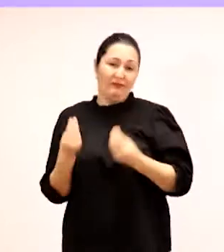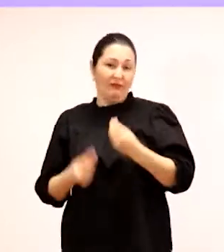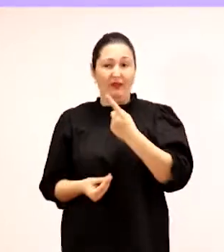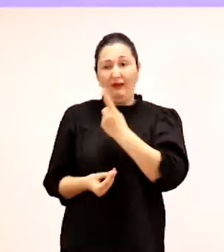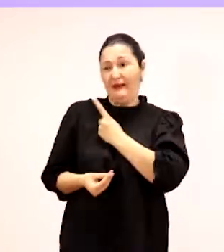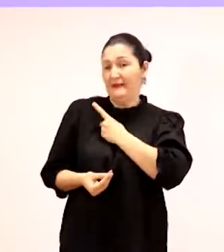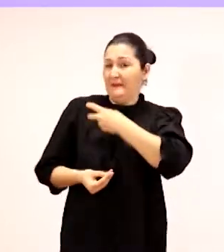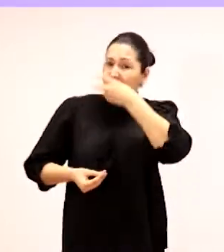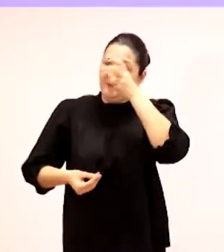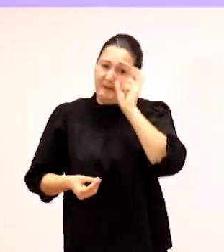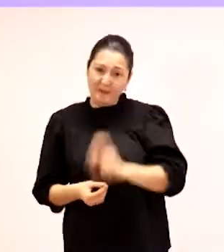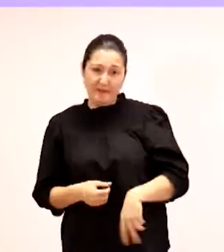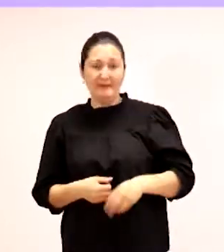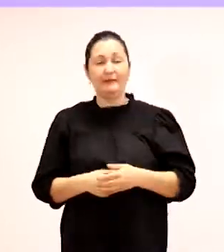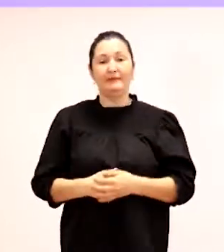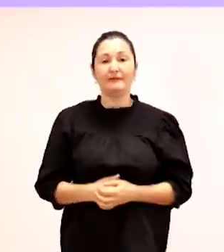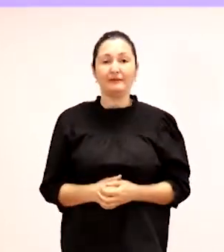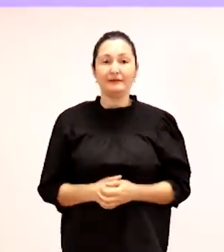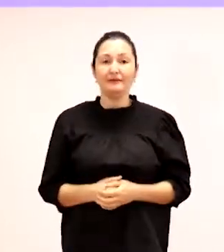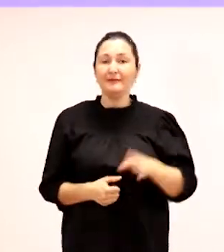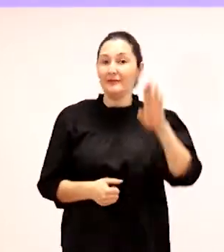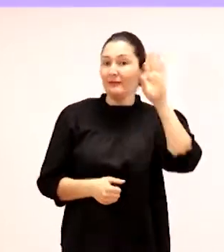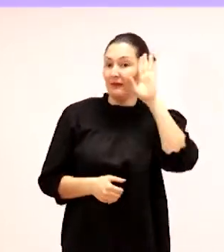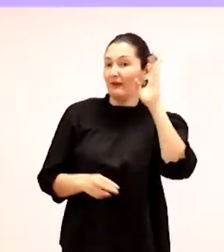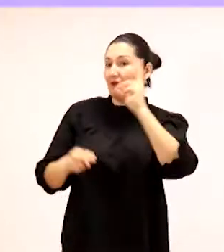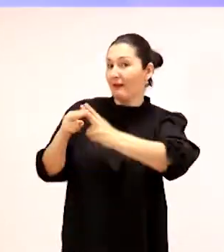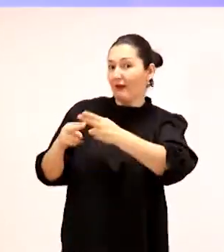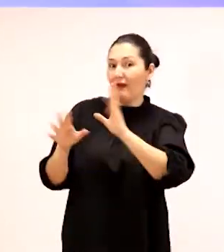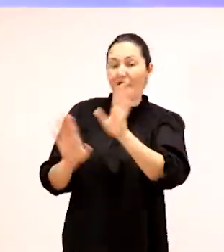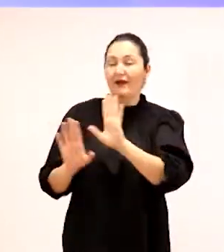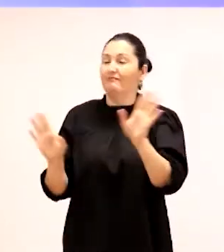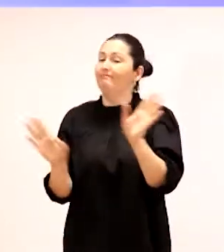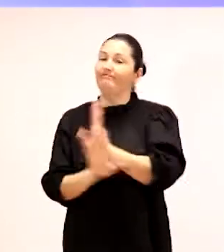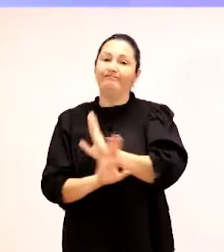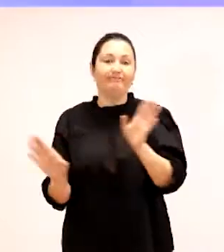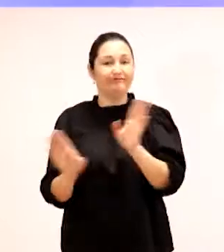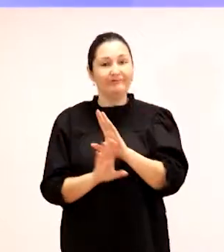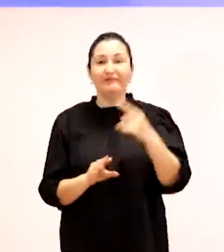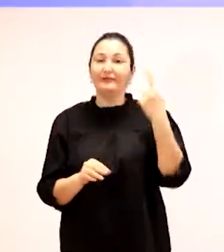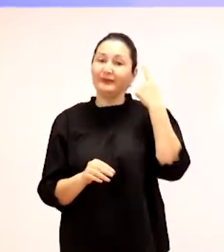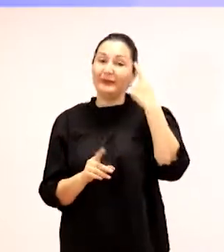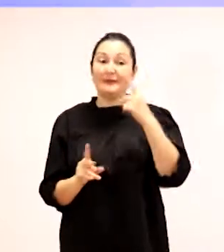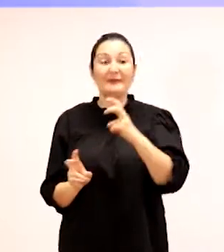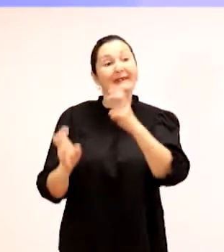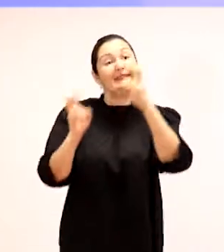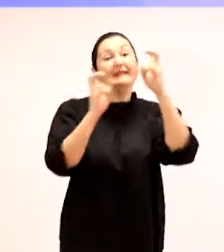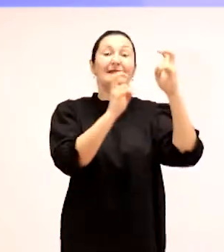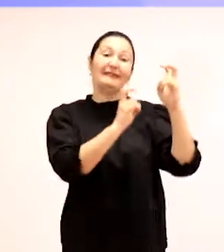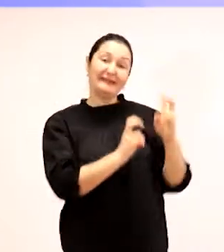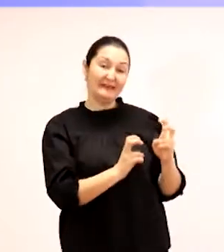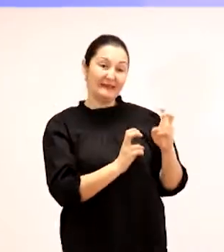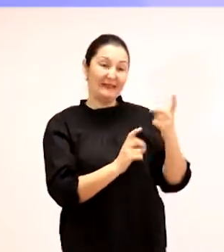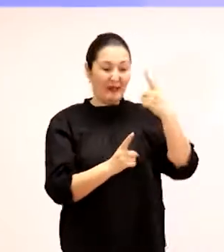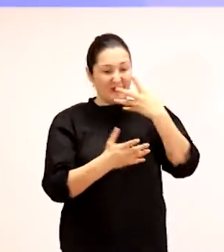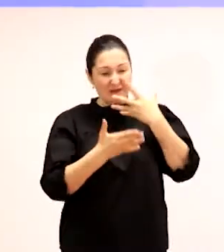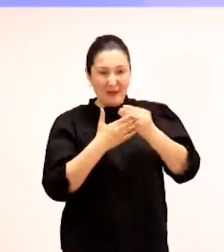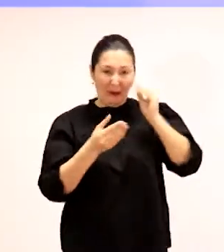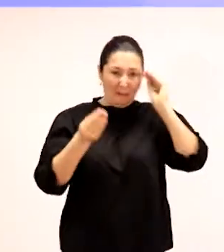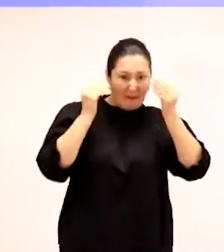играть. Нет, так не пойдет. Пересяду вот сюда. Сейчас.